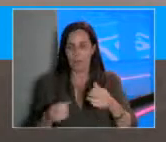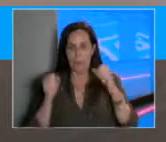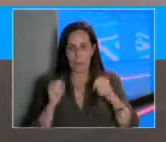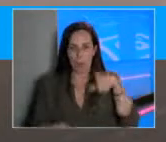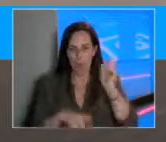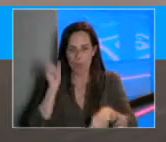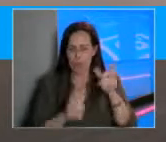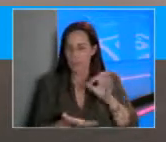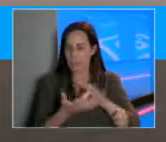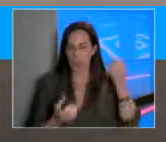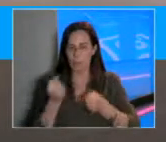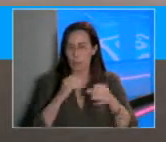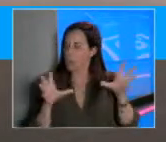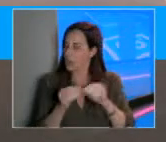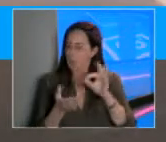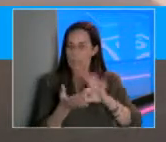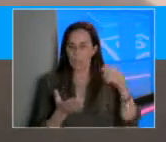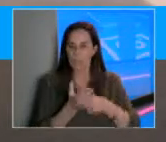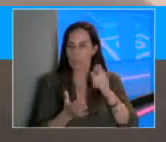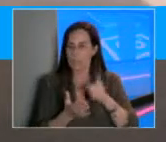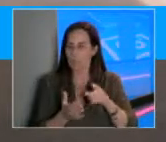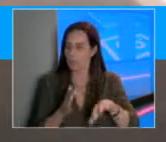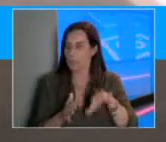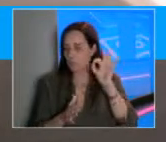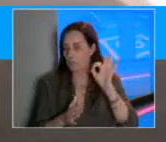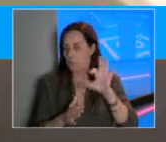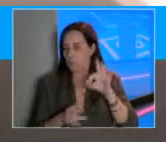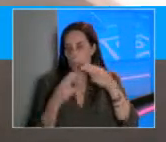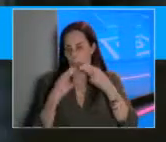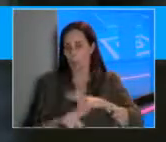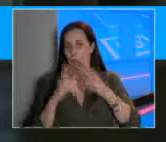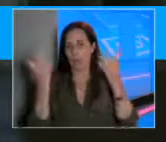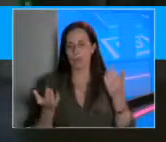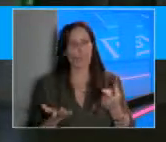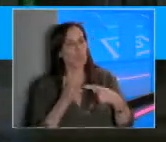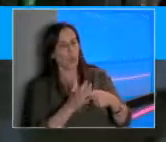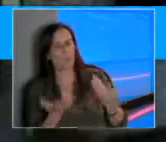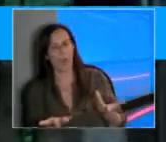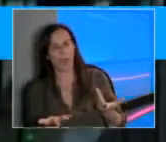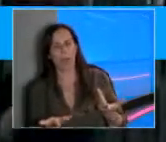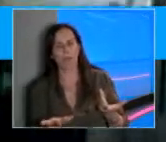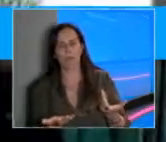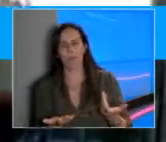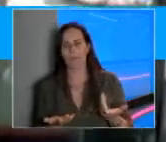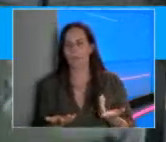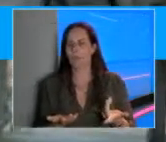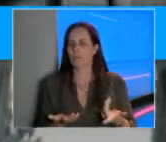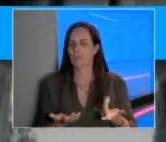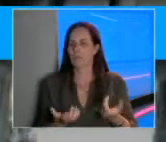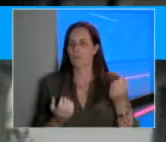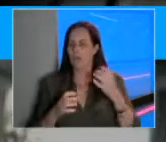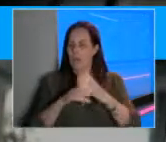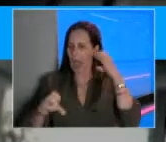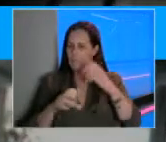לנוסעים, משרד התחבורה ביחד עם משרד האוצר צריכים לתת פתרון אלטרנטיבי. לדוגמה? והוא קווים חלופיים. קווים